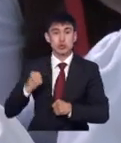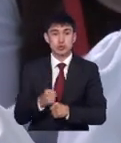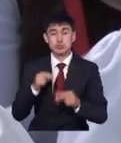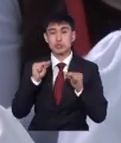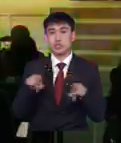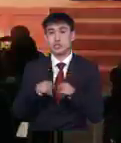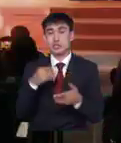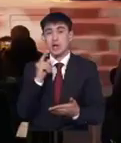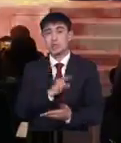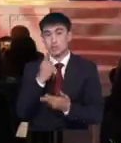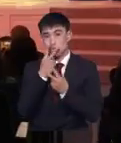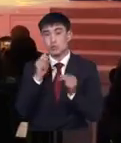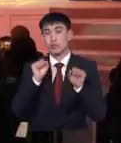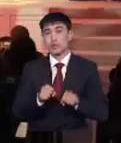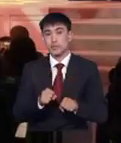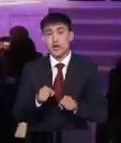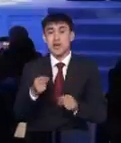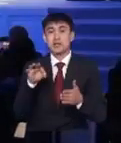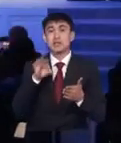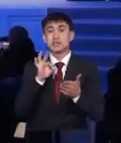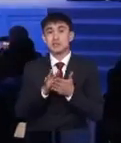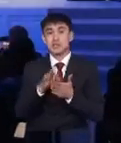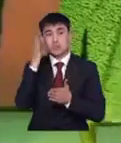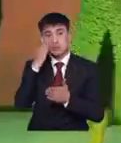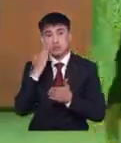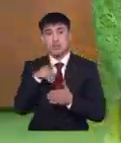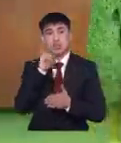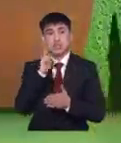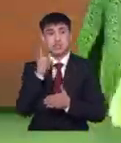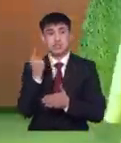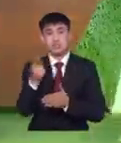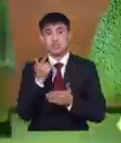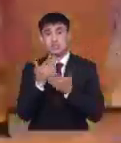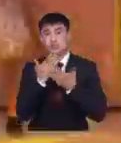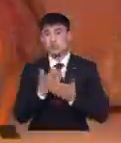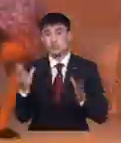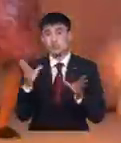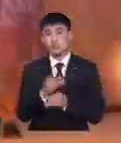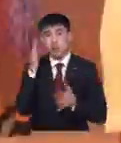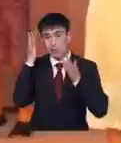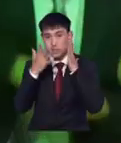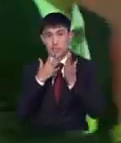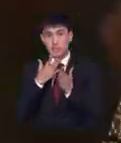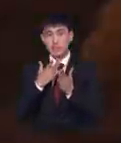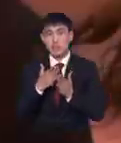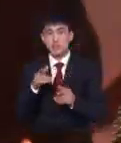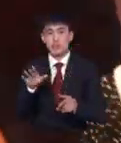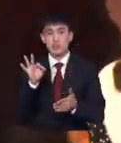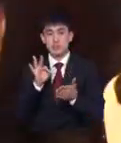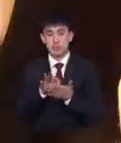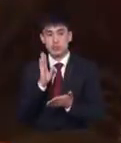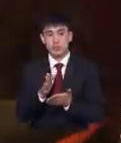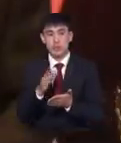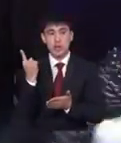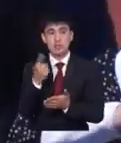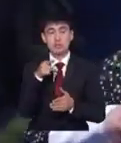секілді қасиеттерді баяндайды. Ал негізгі идеялық мазмұны сол дәуірдегі жастардың бірін-бірі сүйіп қосылуды арман еткен тілек мүдделері болмақ. Қойылымен